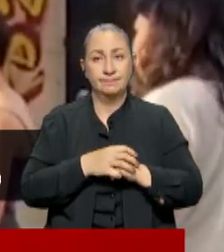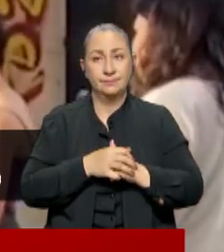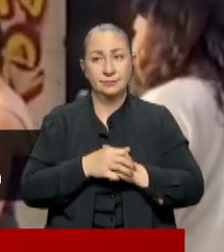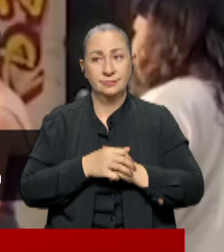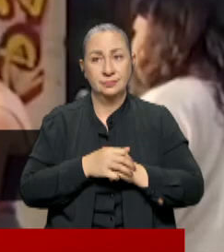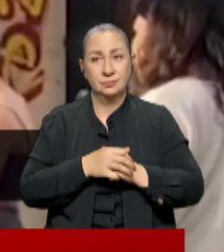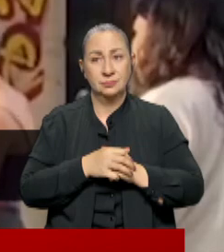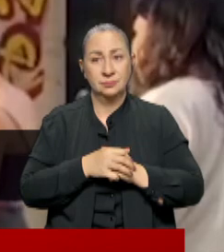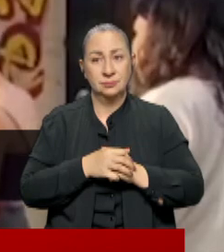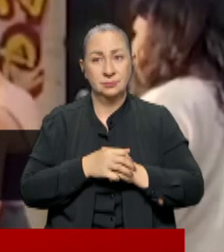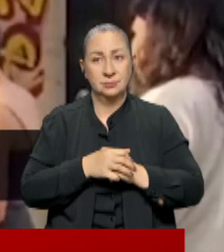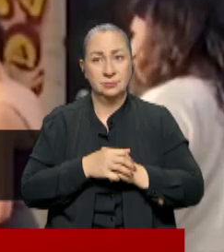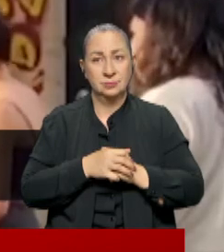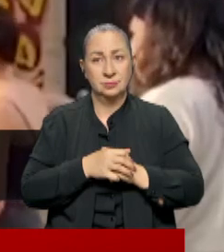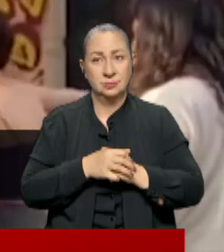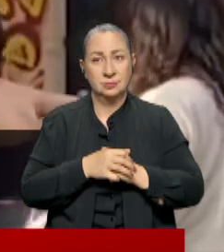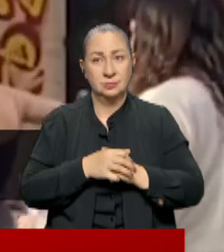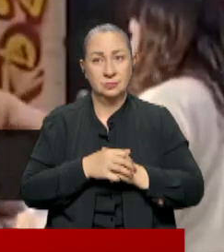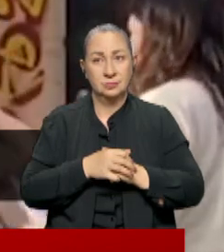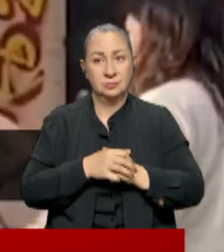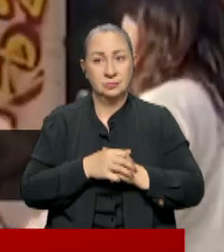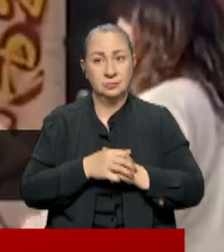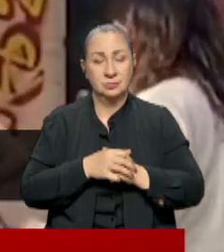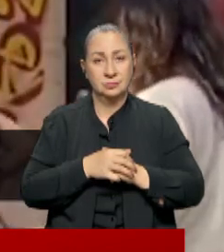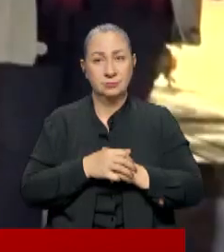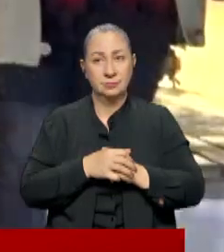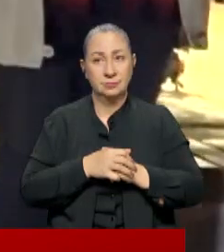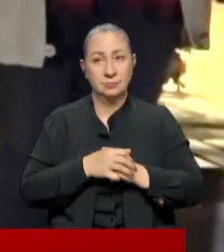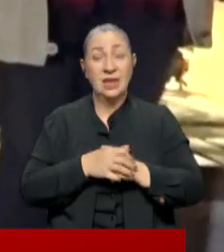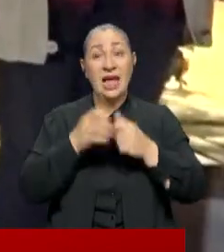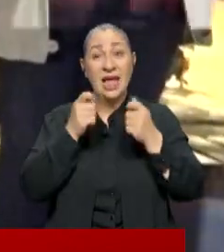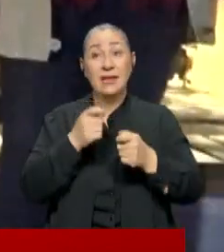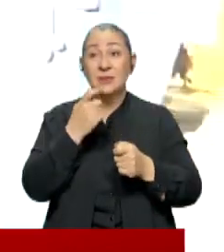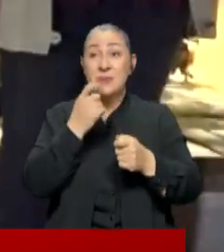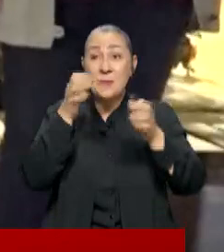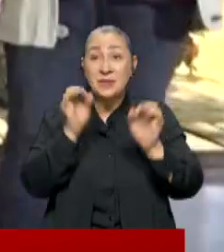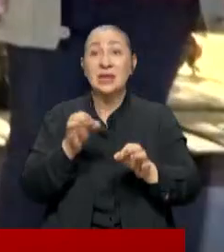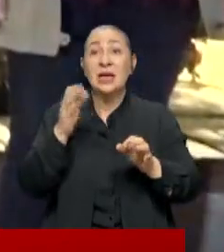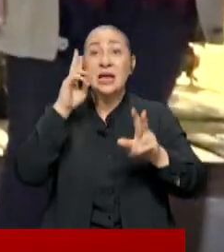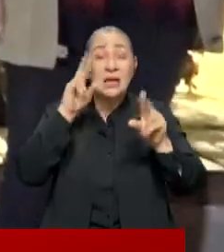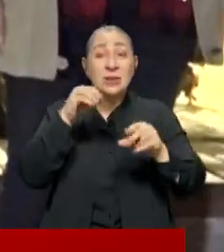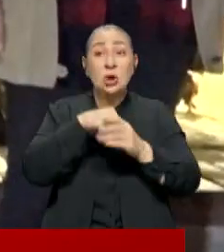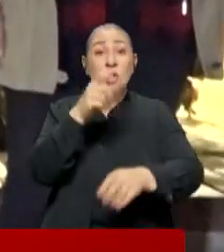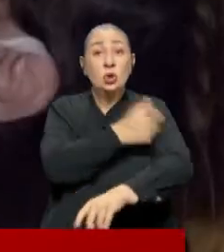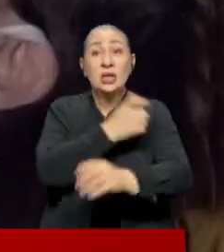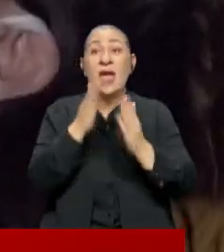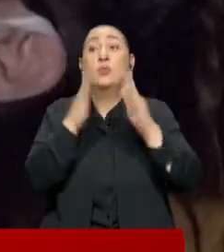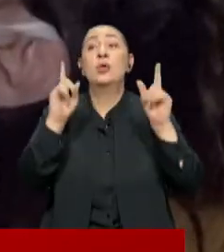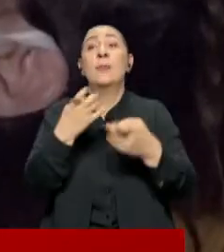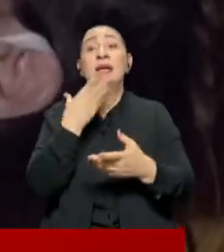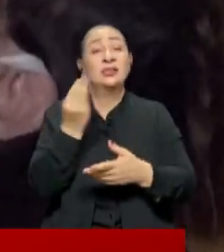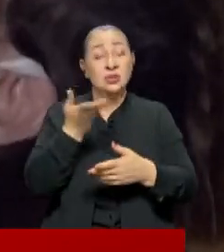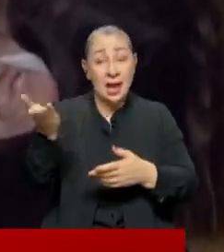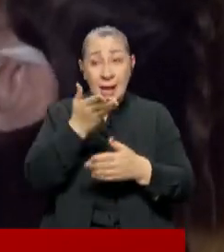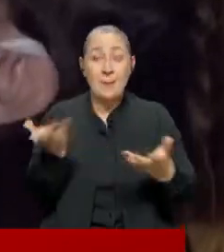ücretin 5'te 1'i ediyor. 2014'te ise bu oran asgari ücretin 3'te 1'i düzeyindeydi. Eğitim yılının başında barınmak için yurt ve ev bulamayan